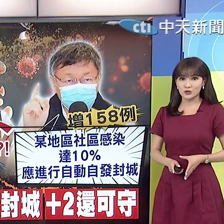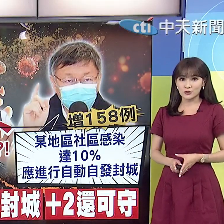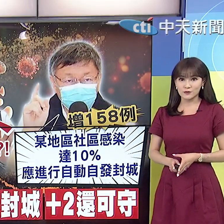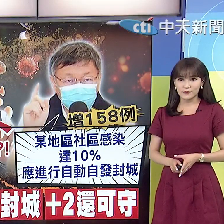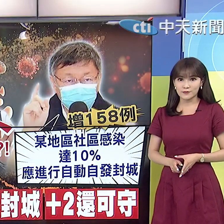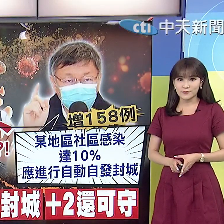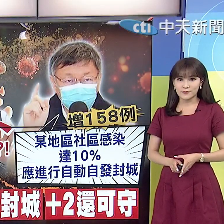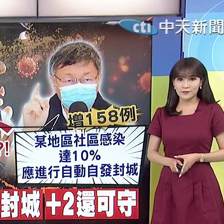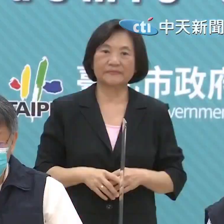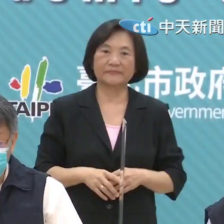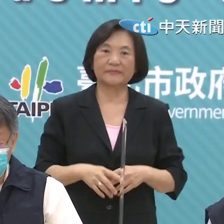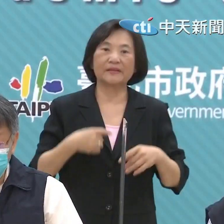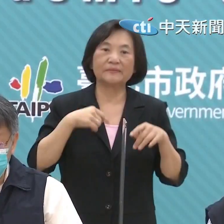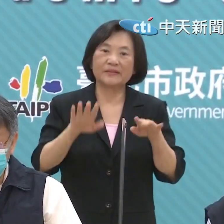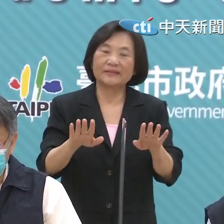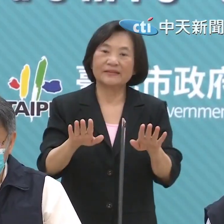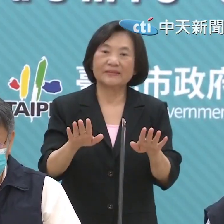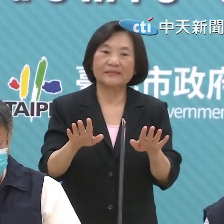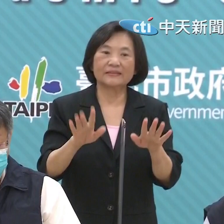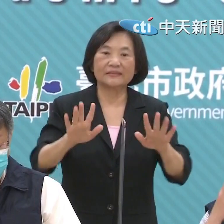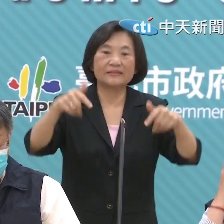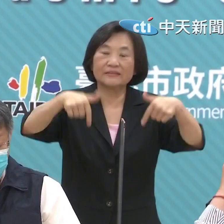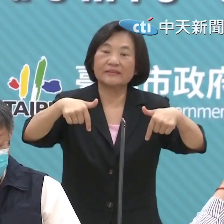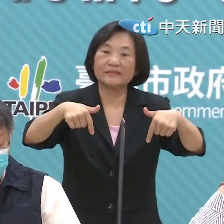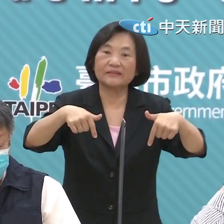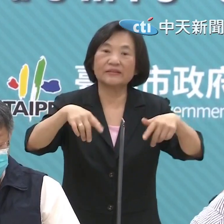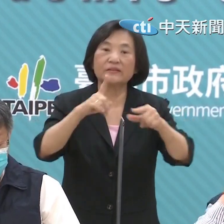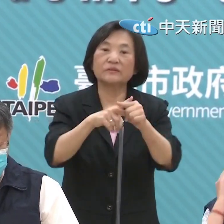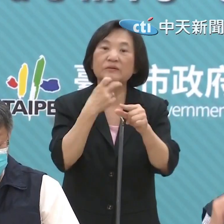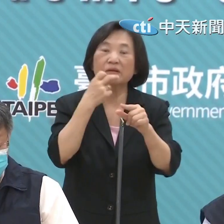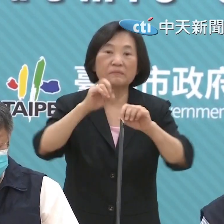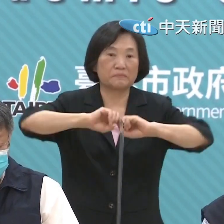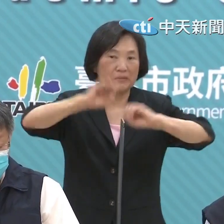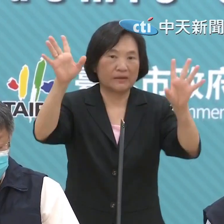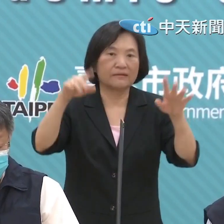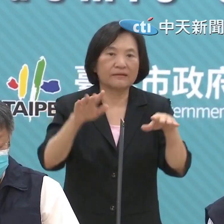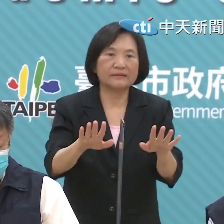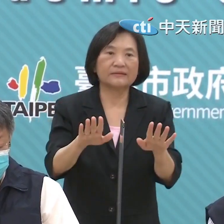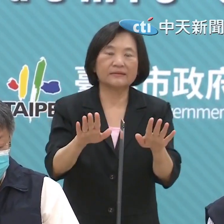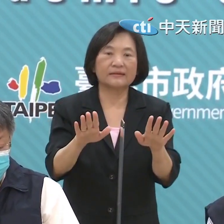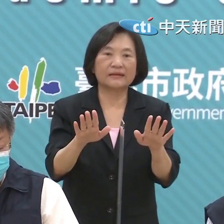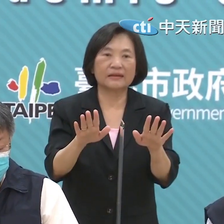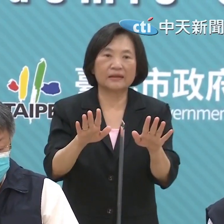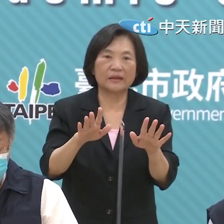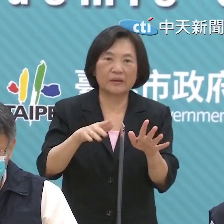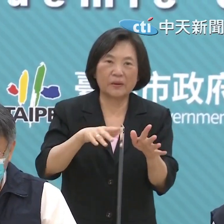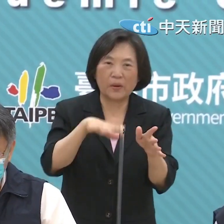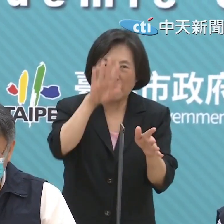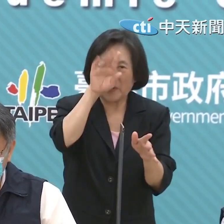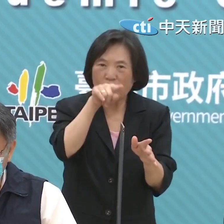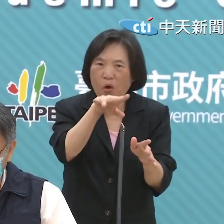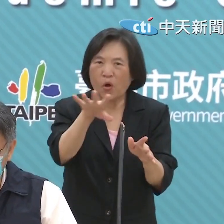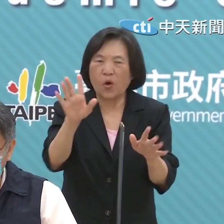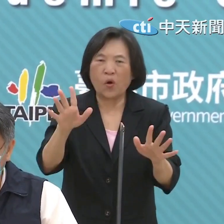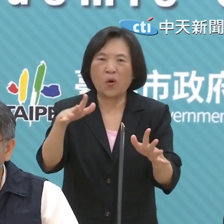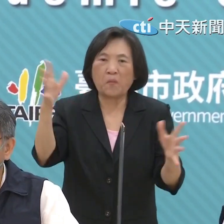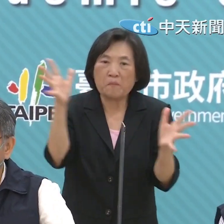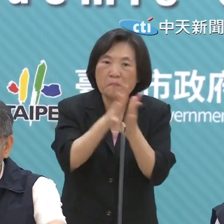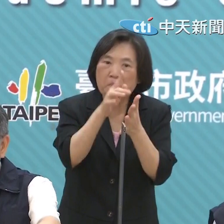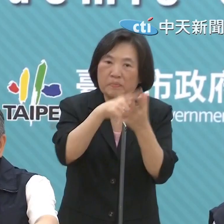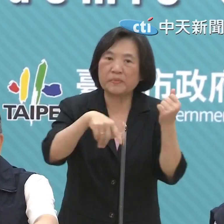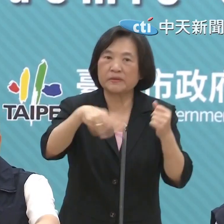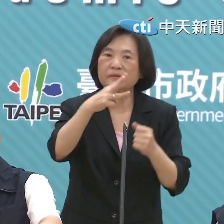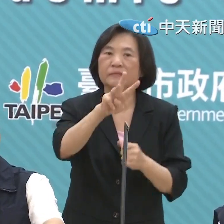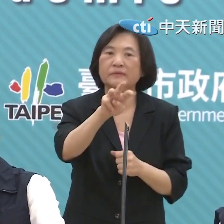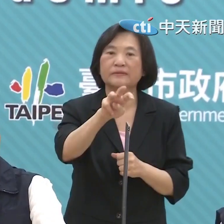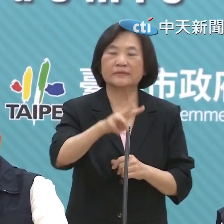在家中。 今天下午中央公布今天确诊人数333人哦。事